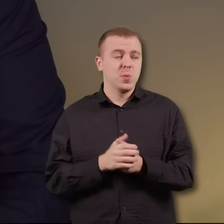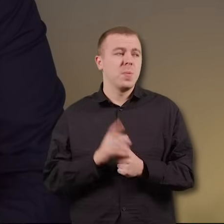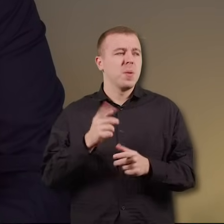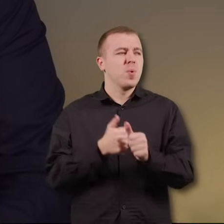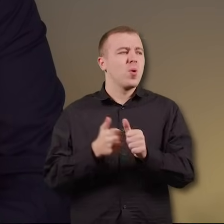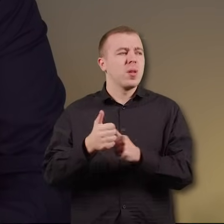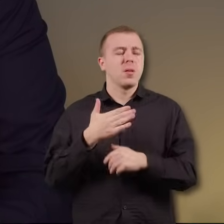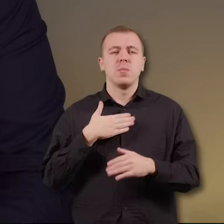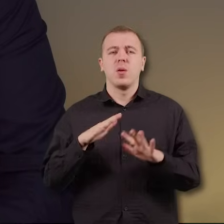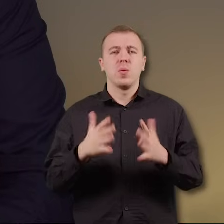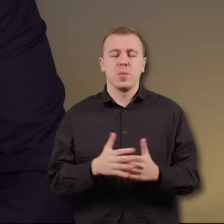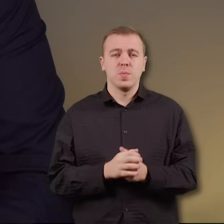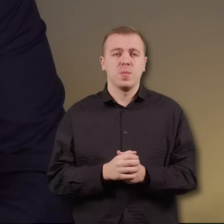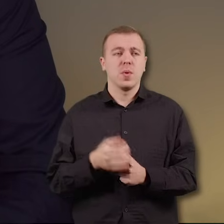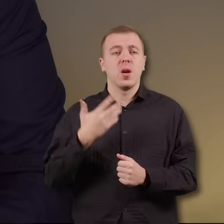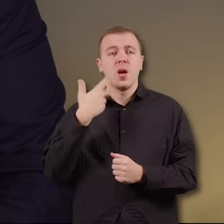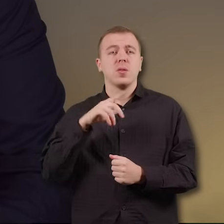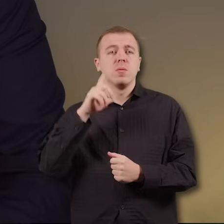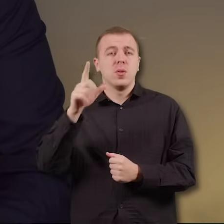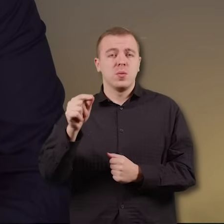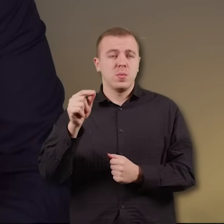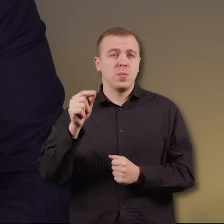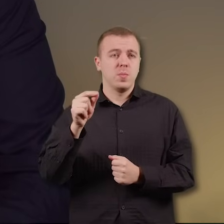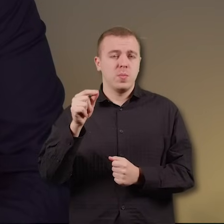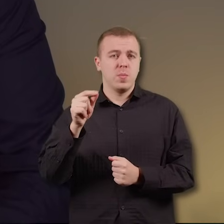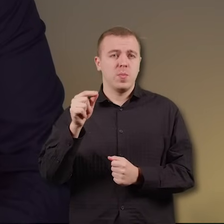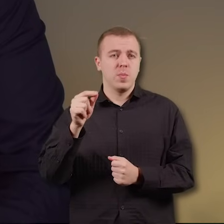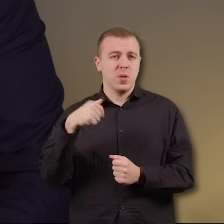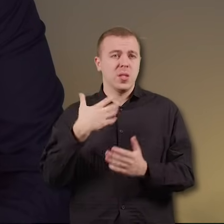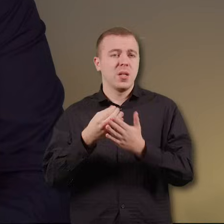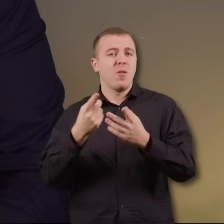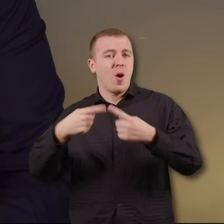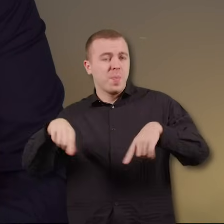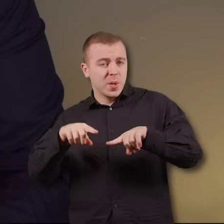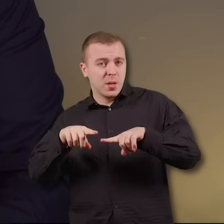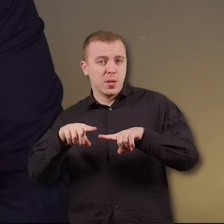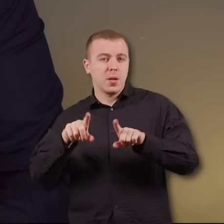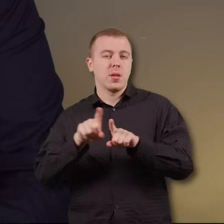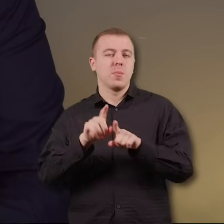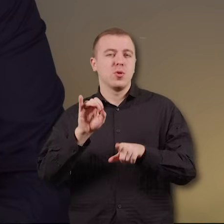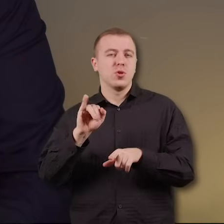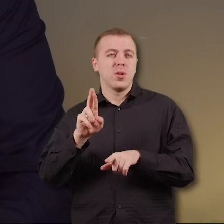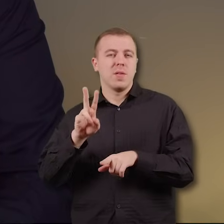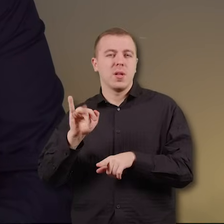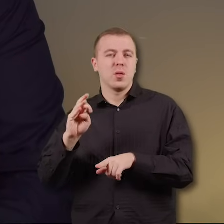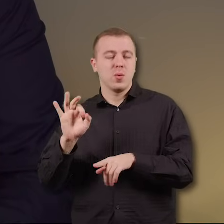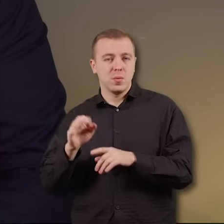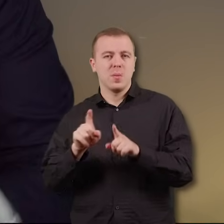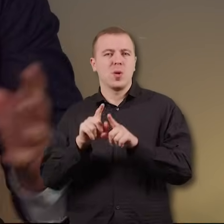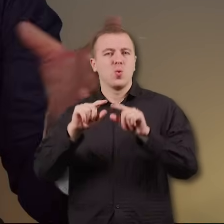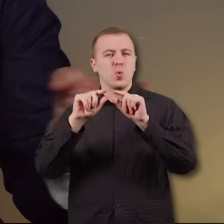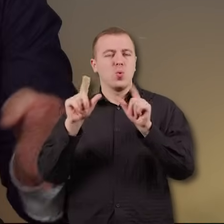prioritetas mano koks. Važiuodamas per dabar savo apygardą tiek per Širvintas ir ypač per